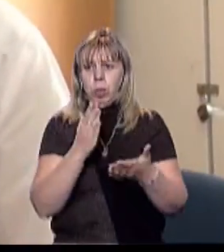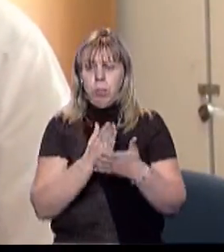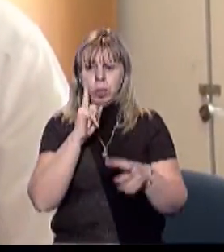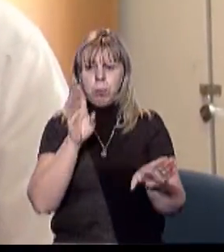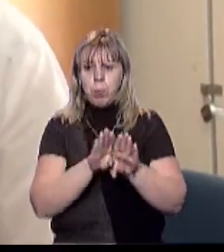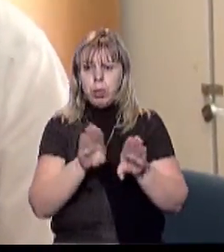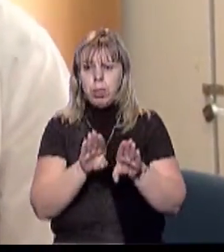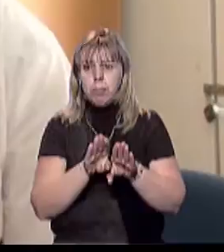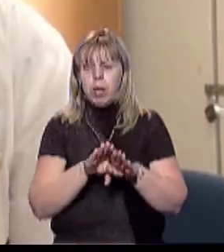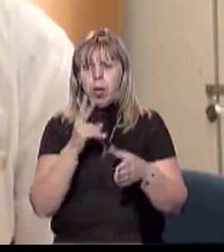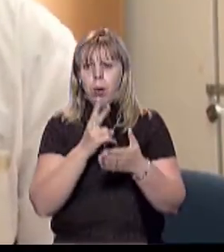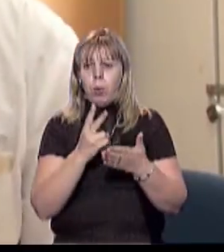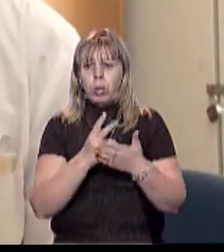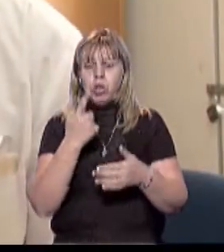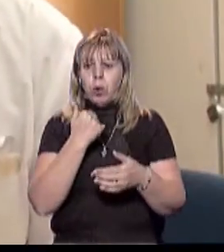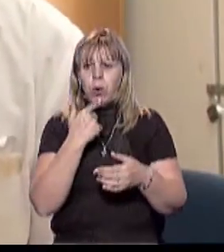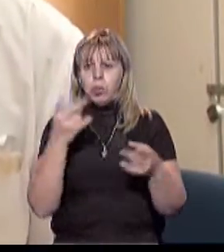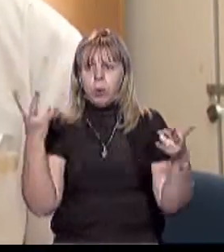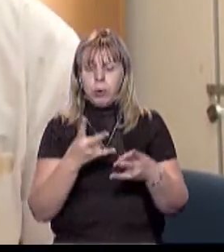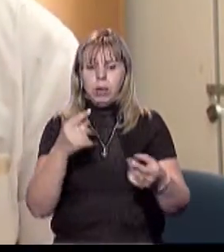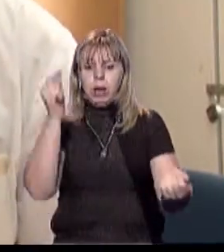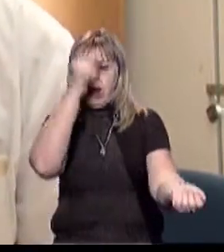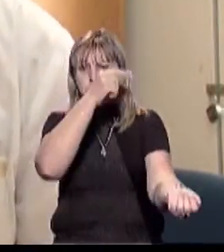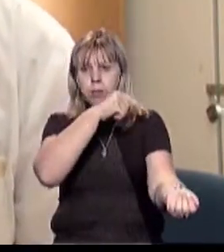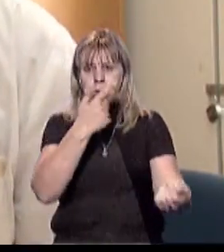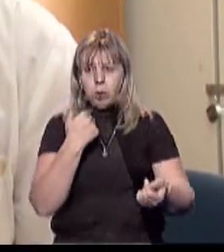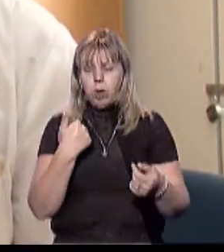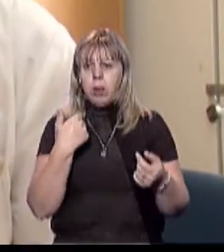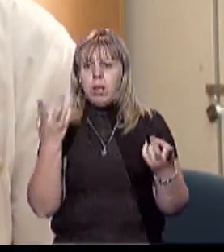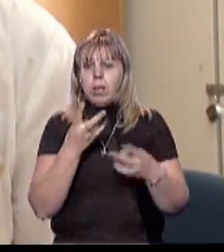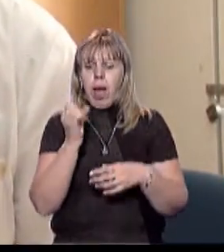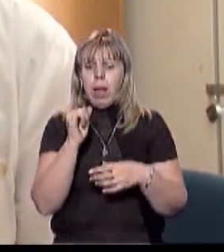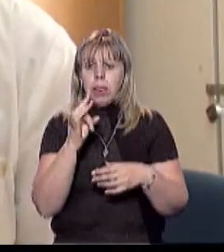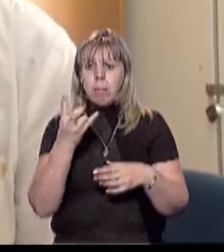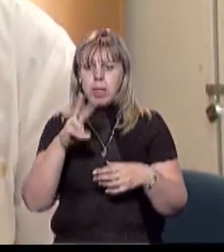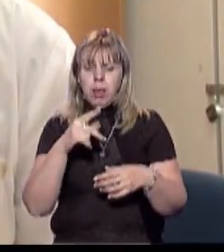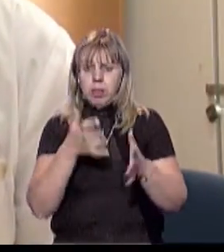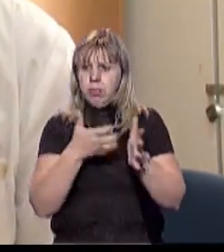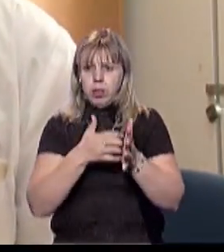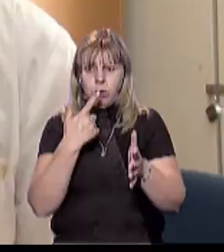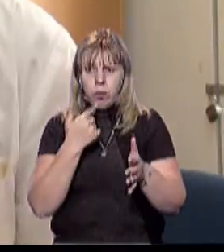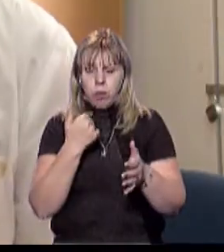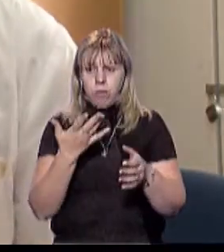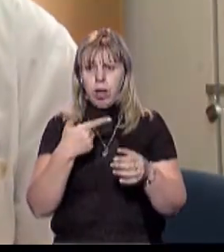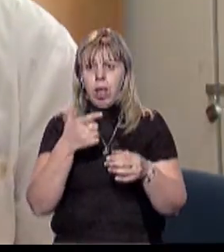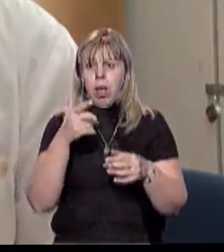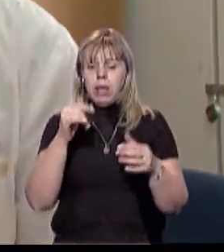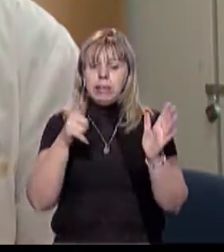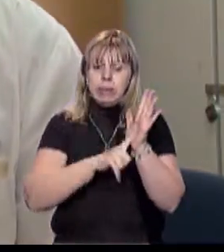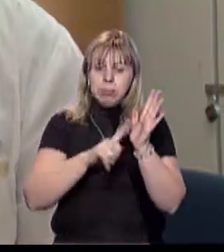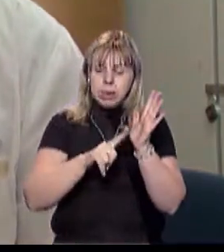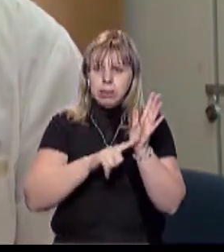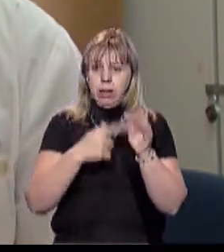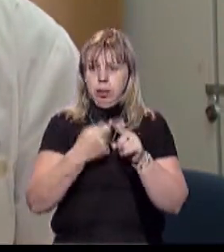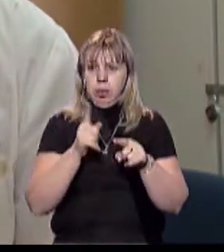падіння показників крові, що потребує переливання. Тобто є критерієм анемія важкого ступеню. Коли гемоглобін менше 70,